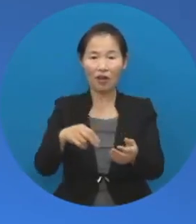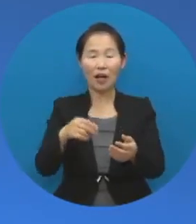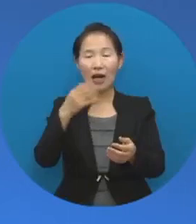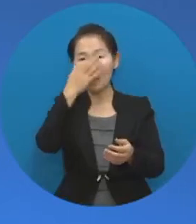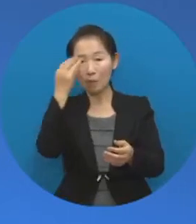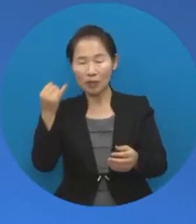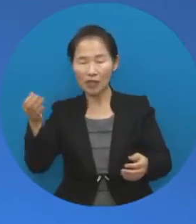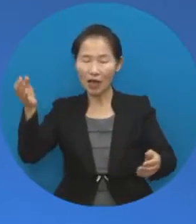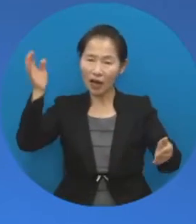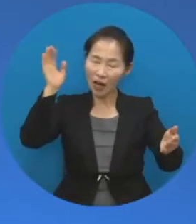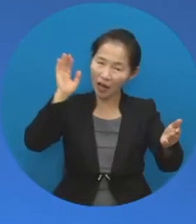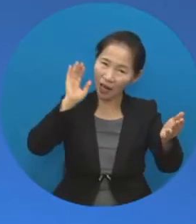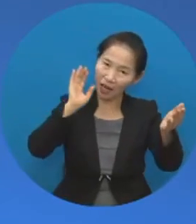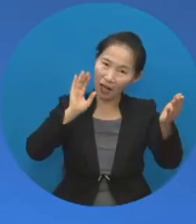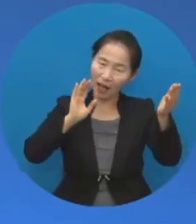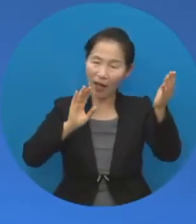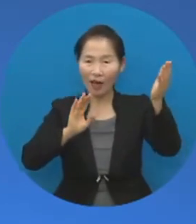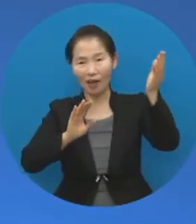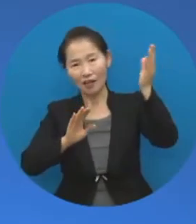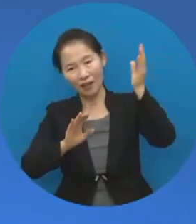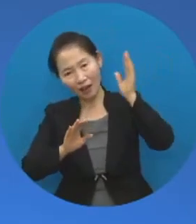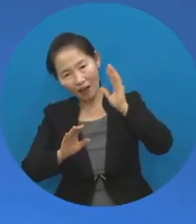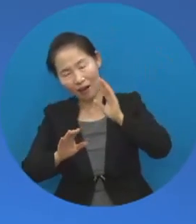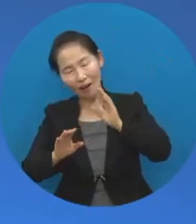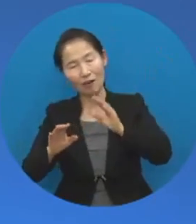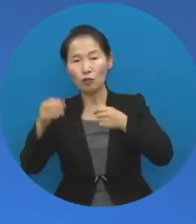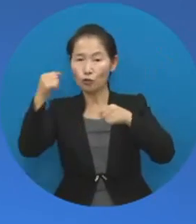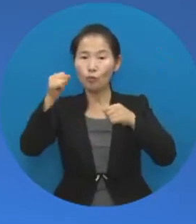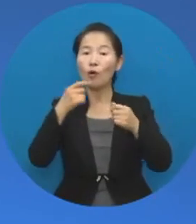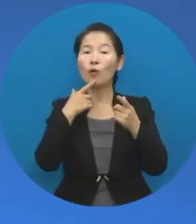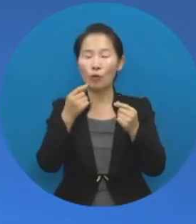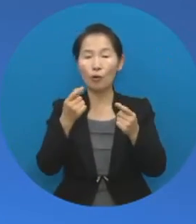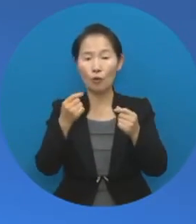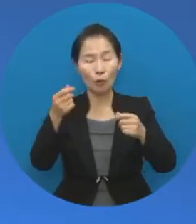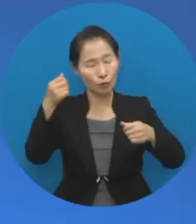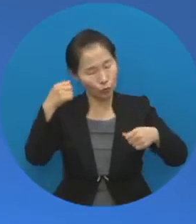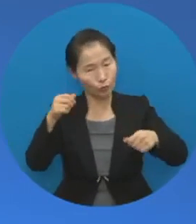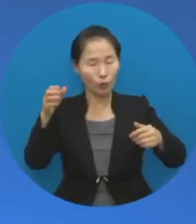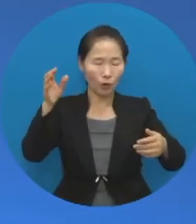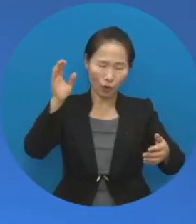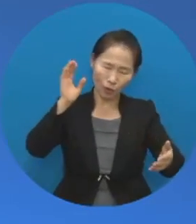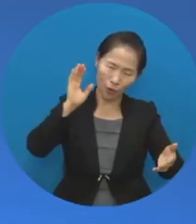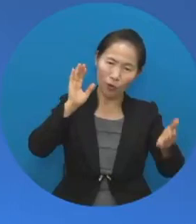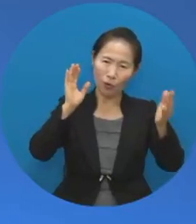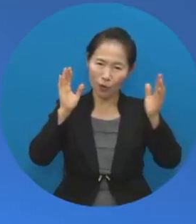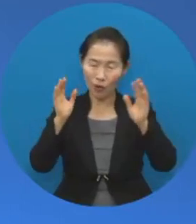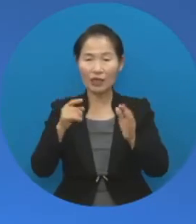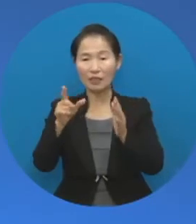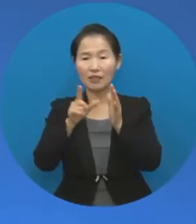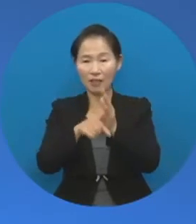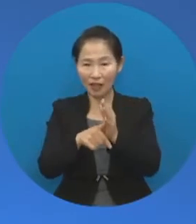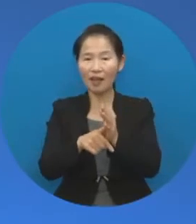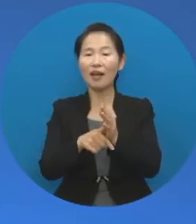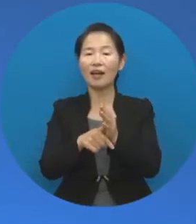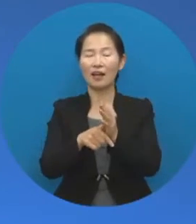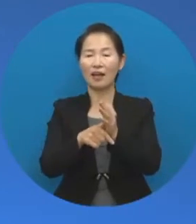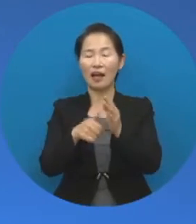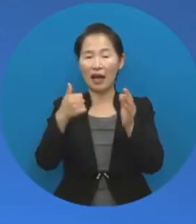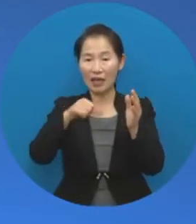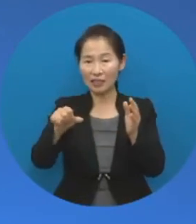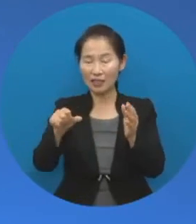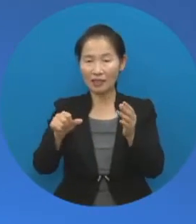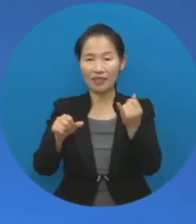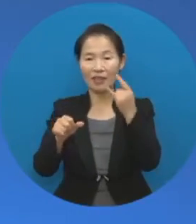이게 막 이렇게 춤을 추는 거예요. 그래서 얘가 나한테 오더니 엄마 엄마 노래가 너무 아름다워서